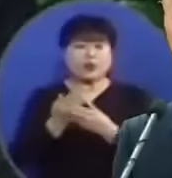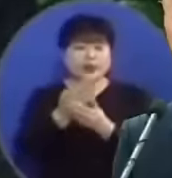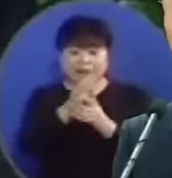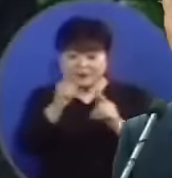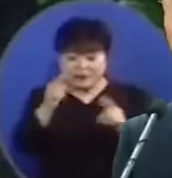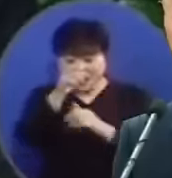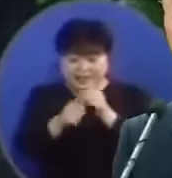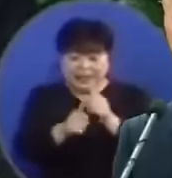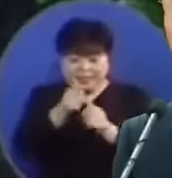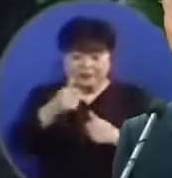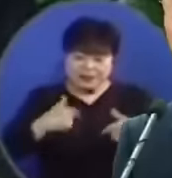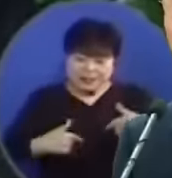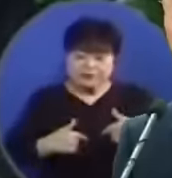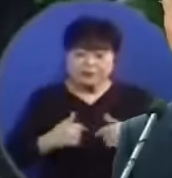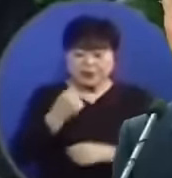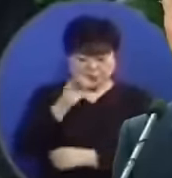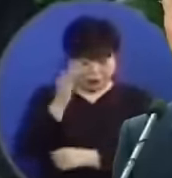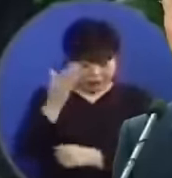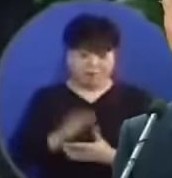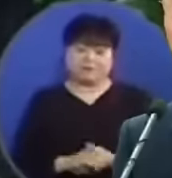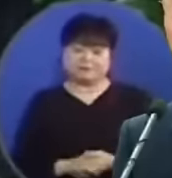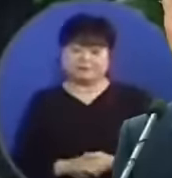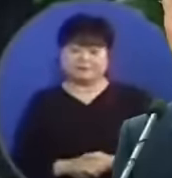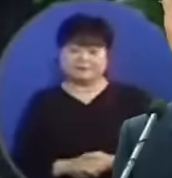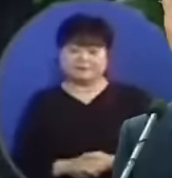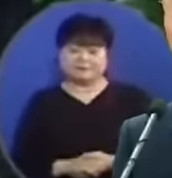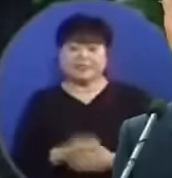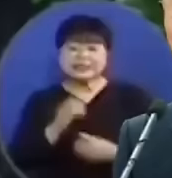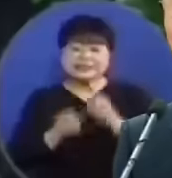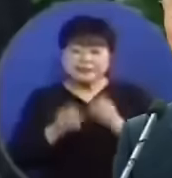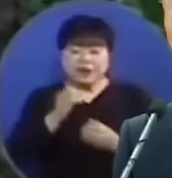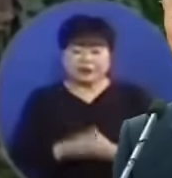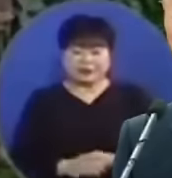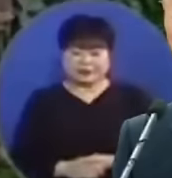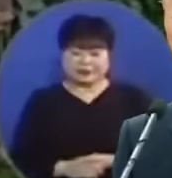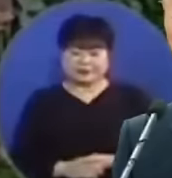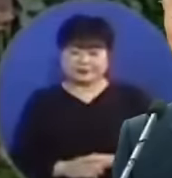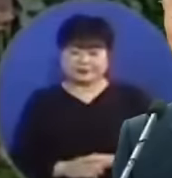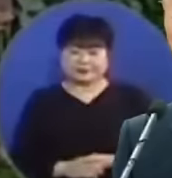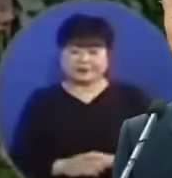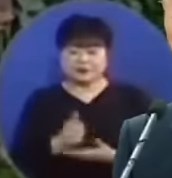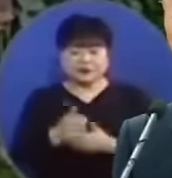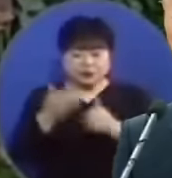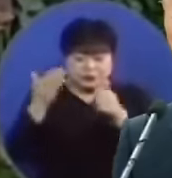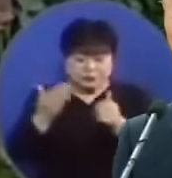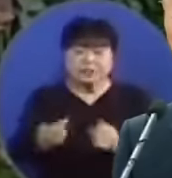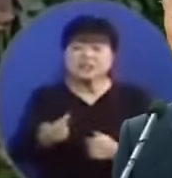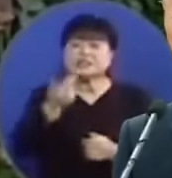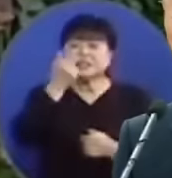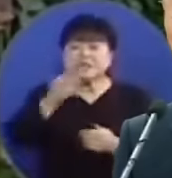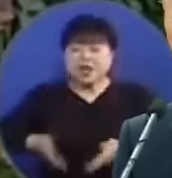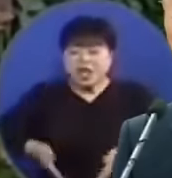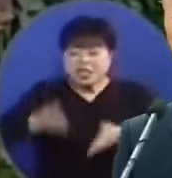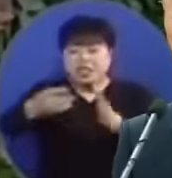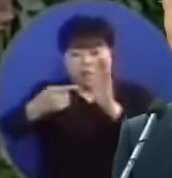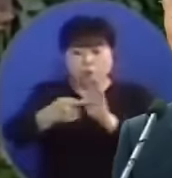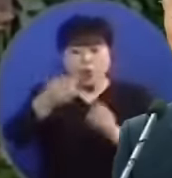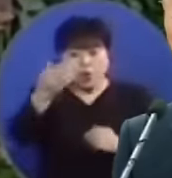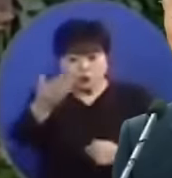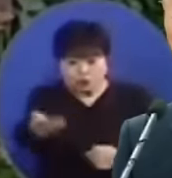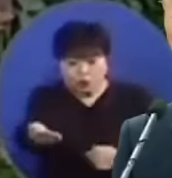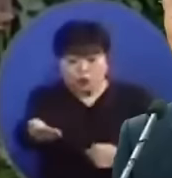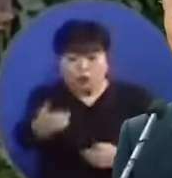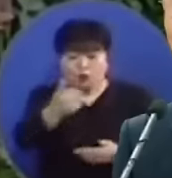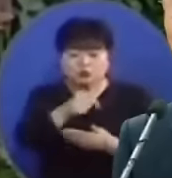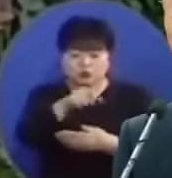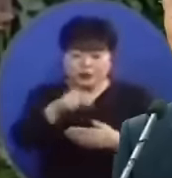아니라 하나님이 기쁨의 근본 셈인 것입니다. 시편 16편 11절에 주께서 생명의 길을 내게 보이시리니